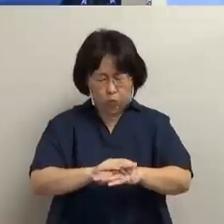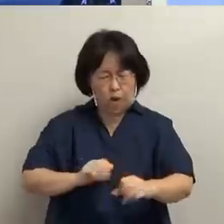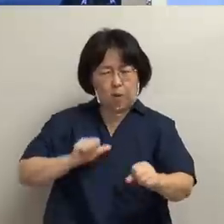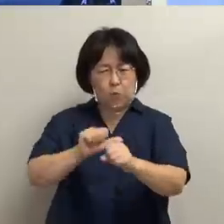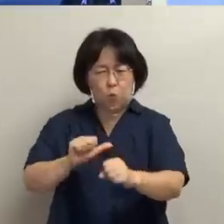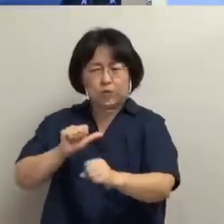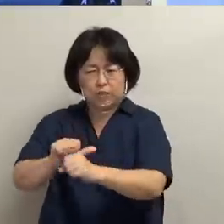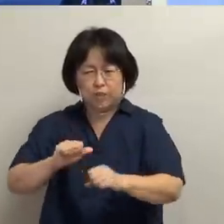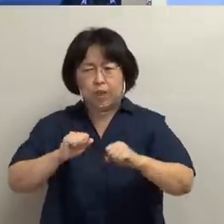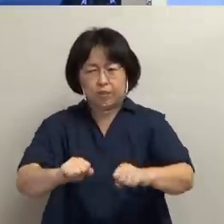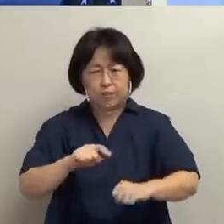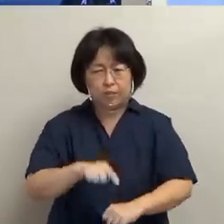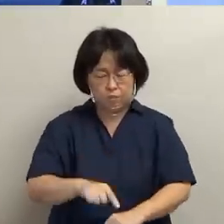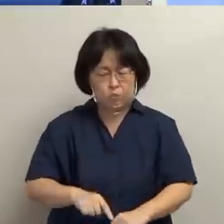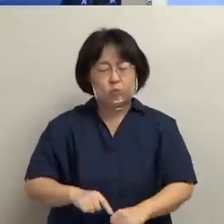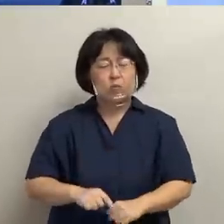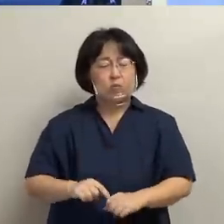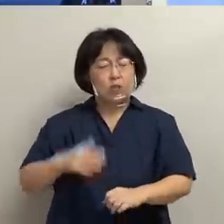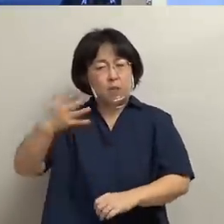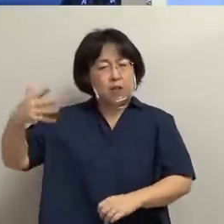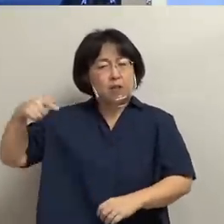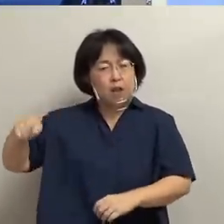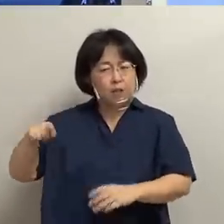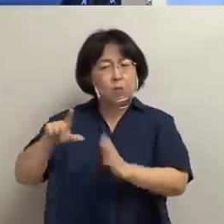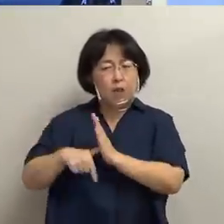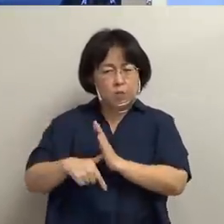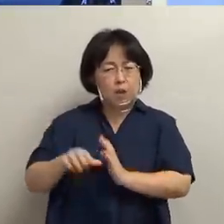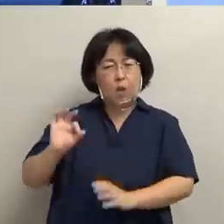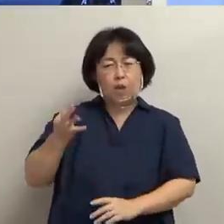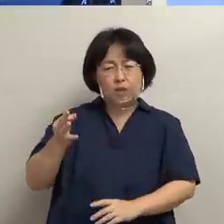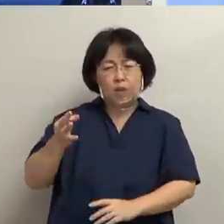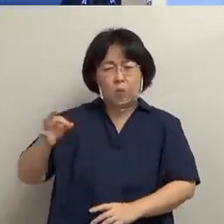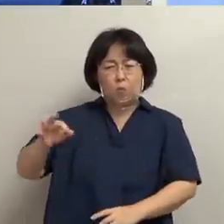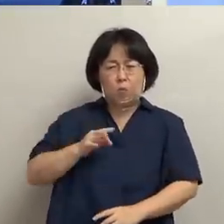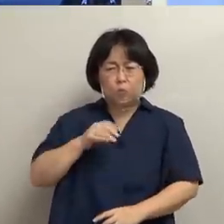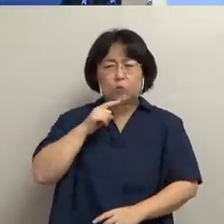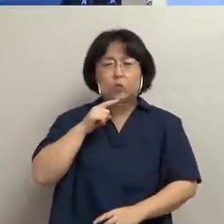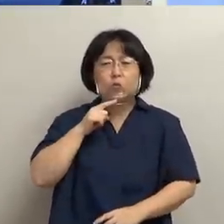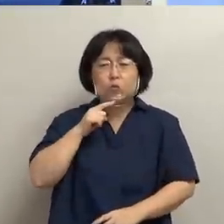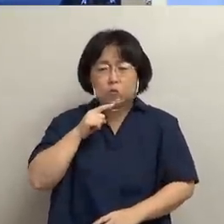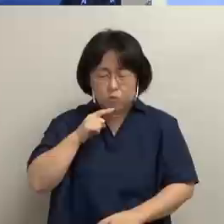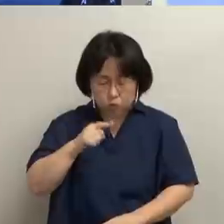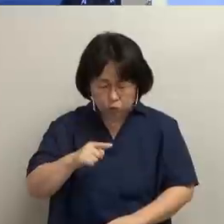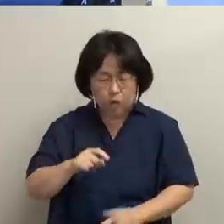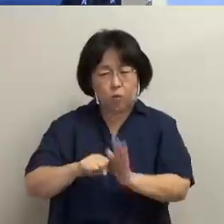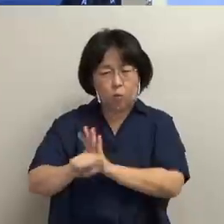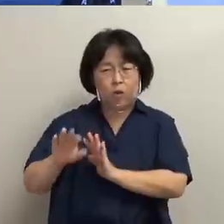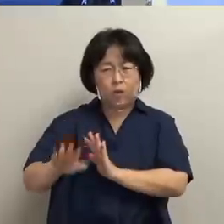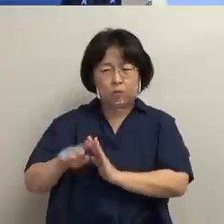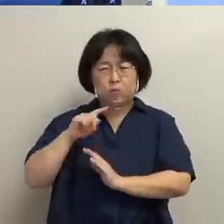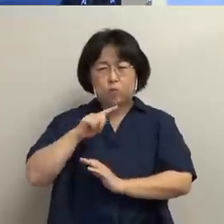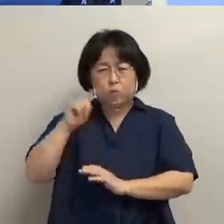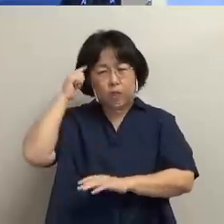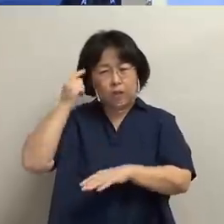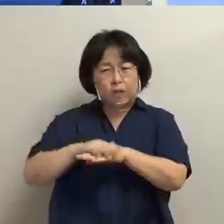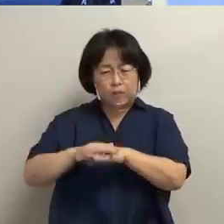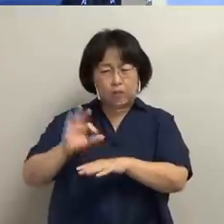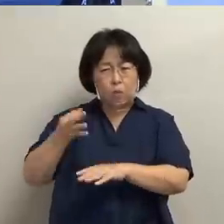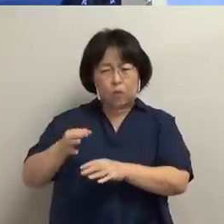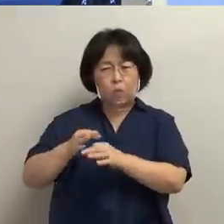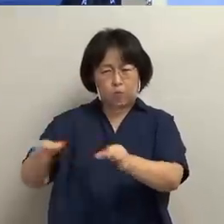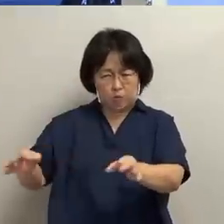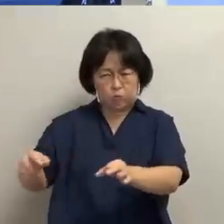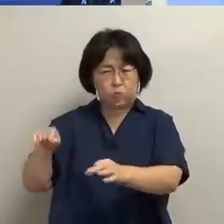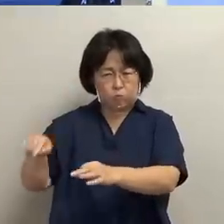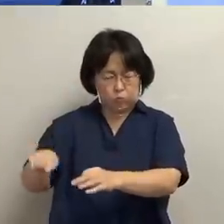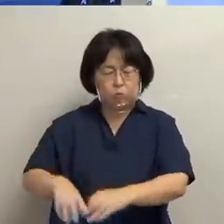アメリカがだから金銭的なまあある意味で言うとメリットみたのが一番効果があるということでやってるに我々もその一環としてこれをやるって事